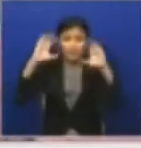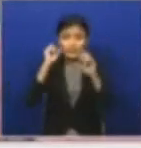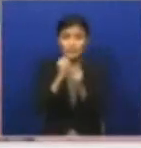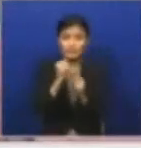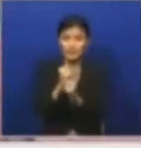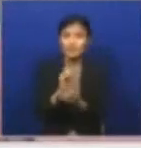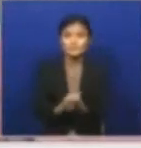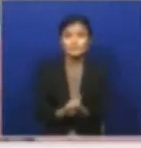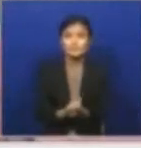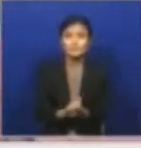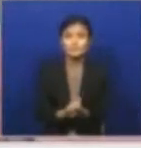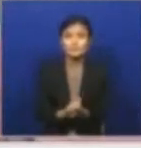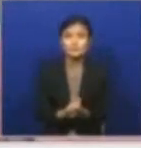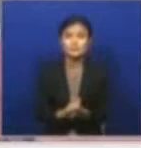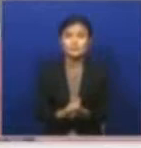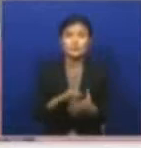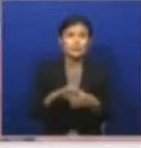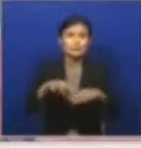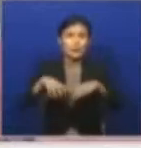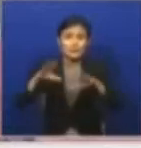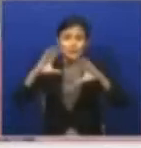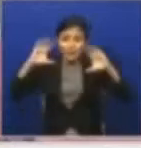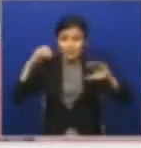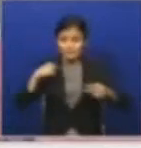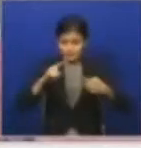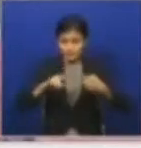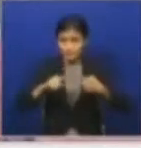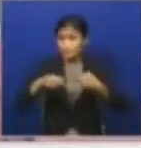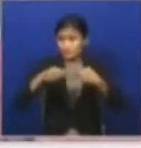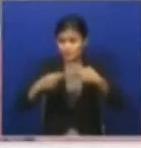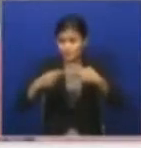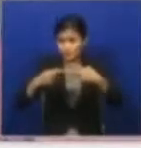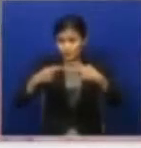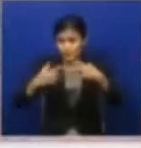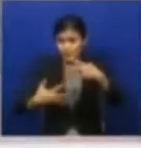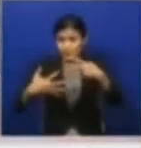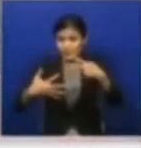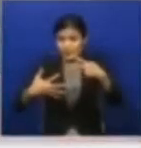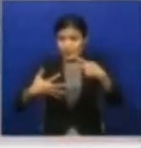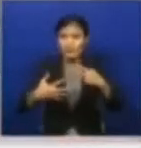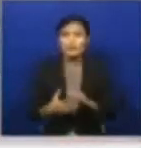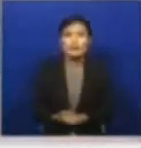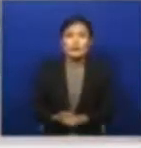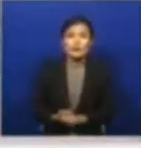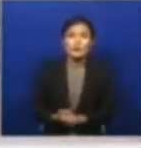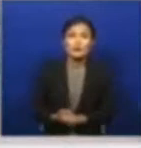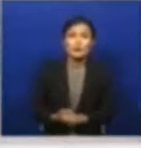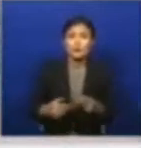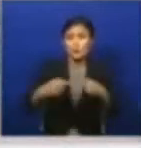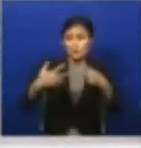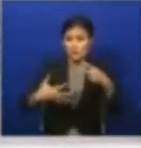านการบริหารราชการแผ่นดินท่านปฏิรูป5ข้อผมขอถามท่านในข้อวงเล็บ